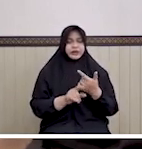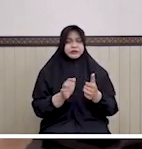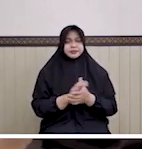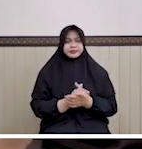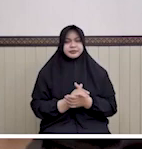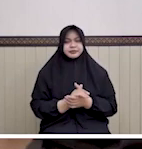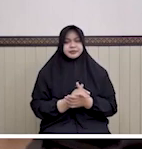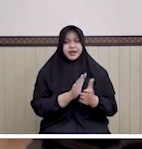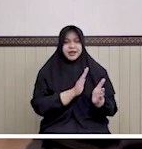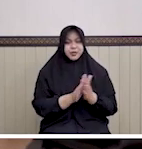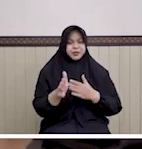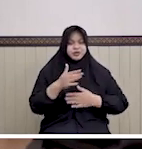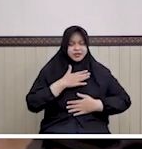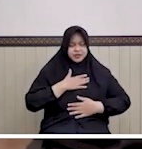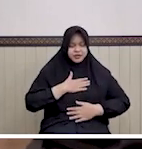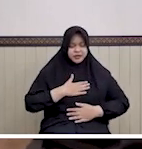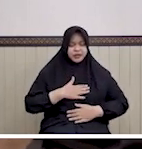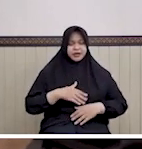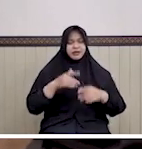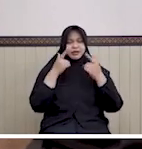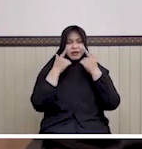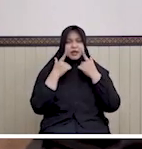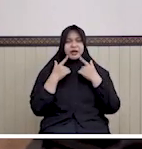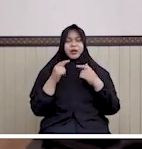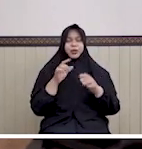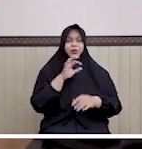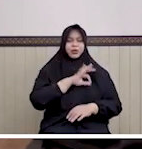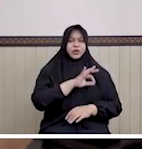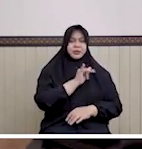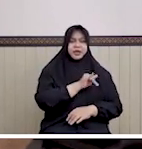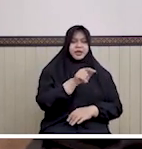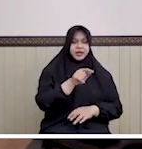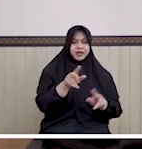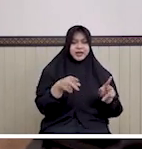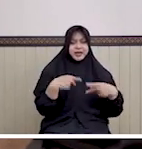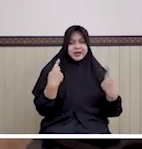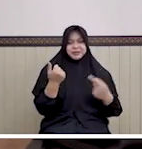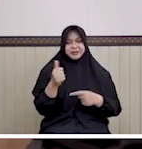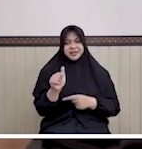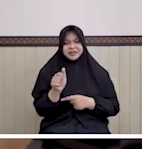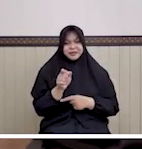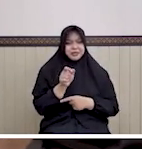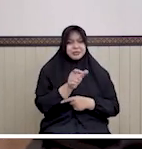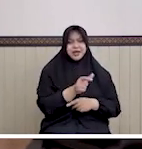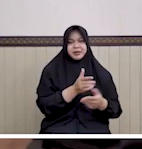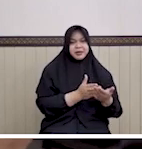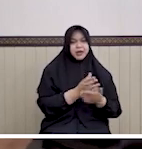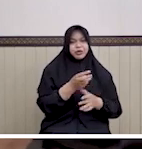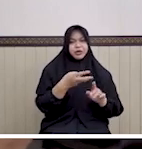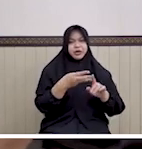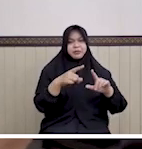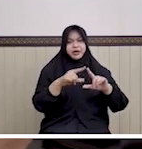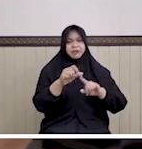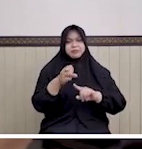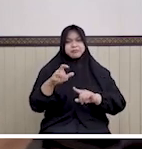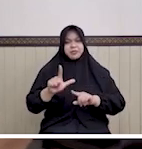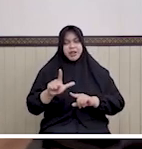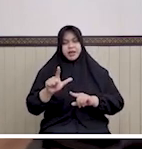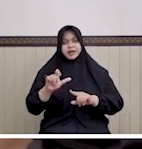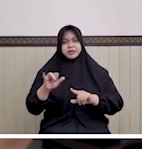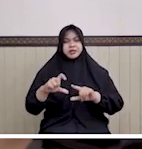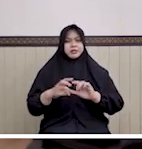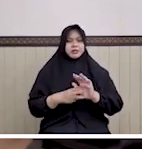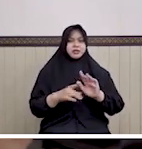sekalipun sedih tapi untuk arti untungnya begini kita sudah bisa meng-cover melalui bapel jamkesos kita coba kita bayangkan